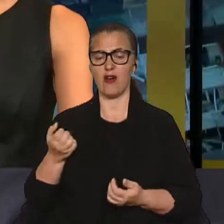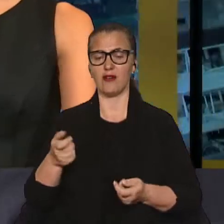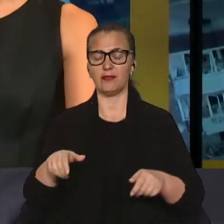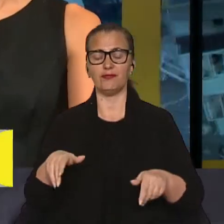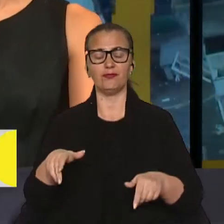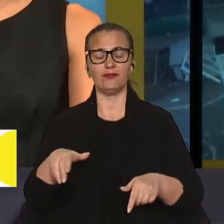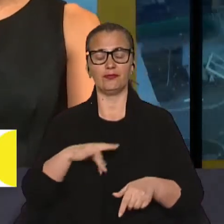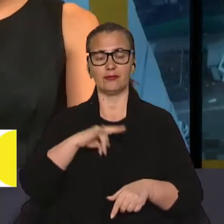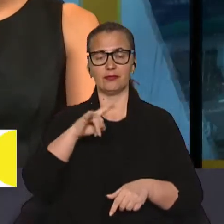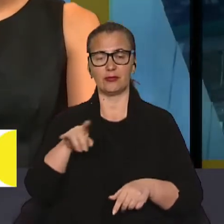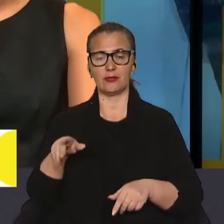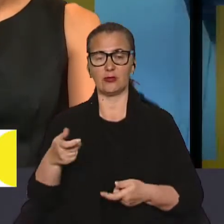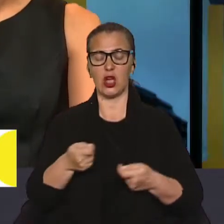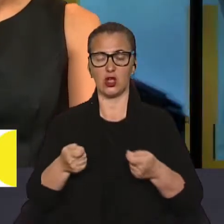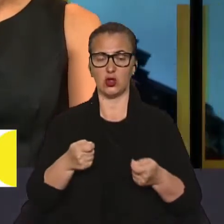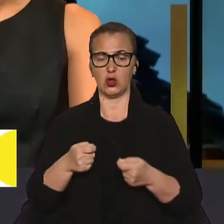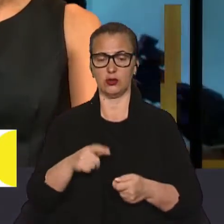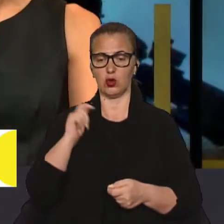Пане Романе, добрий день, слава Україні.